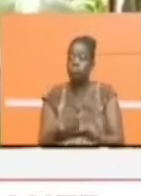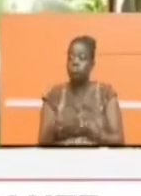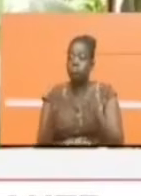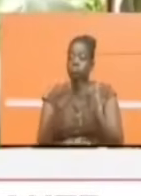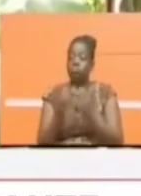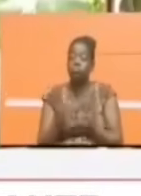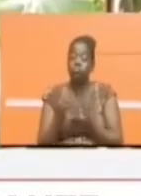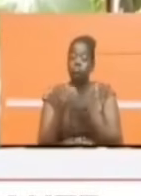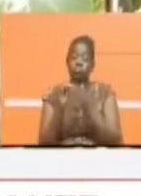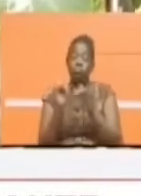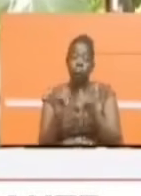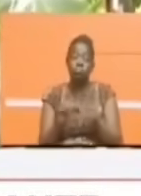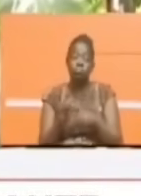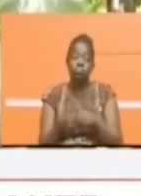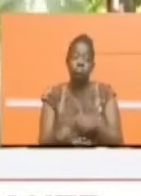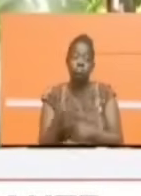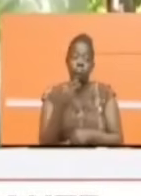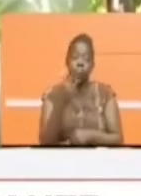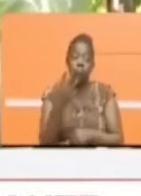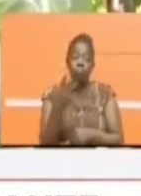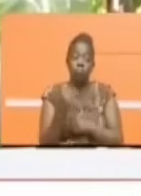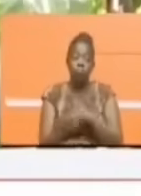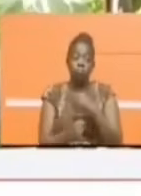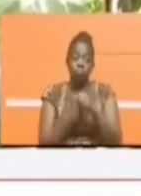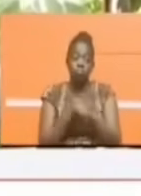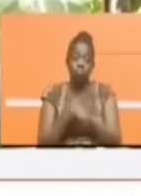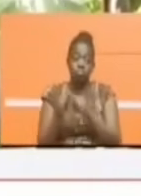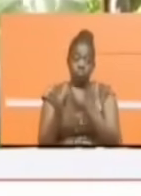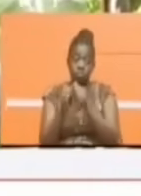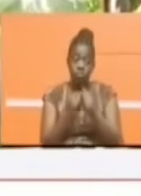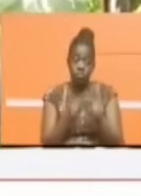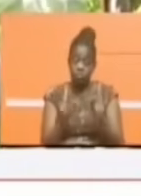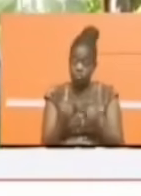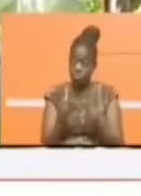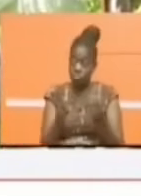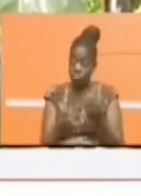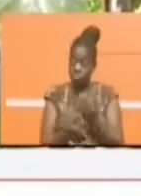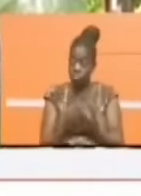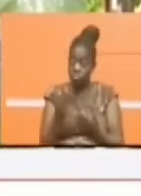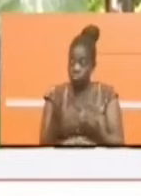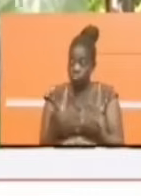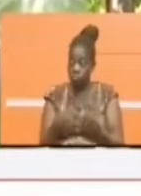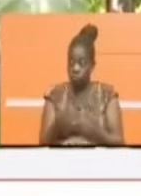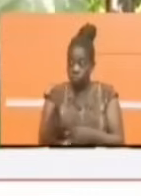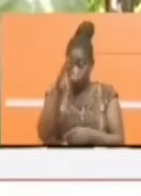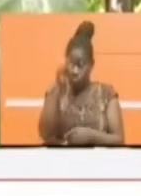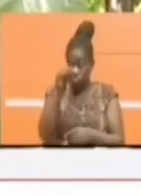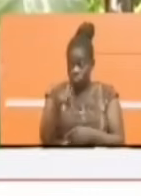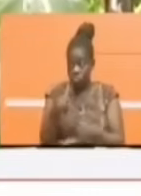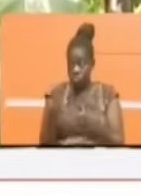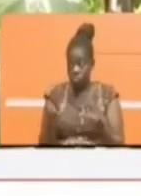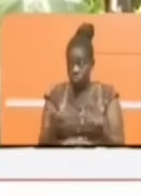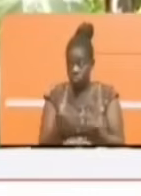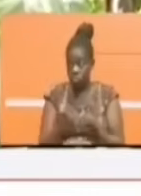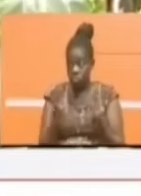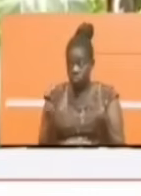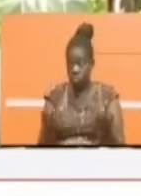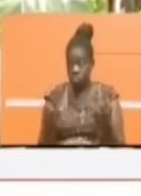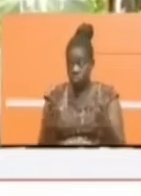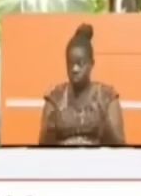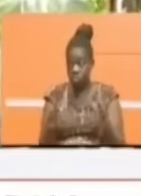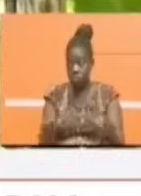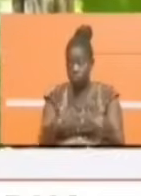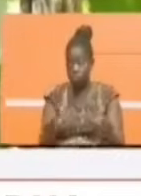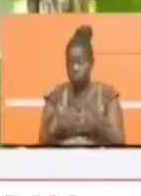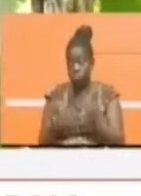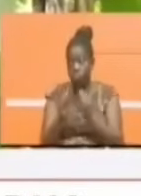galo bamaze emyaka 25 nga bali wamu ate ffe tukulidde kuno tusomedde kuno paka nga tumaze nga